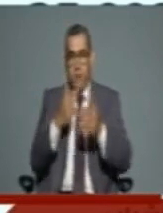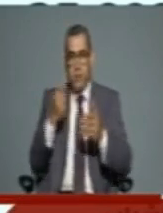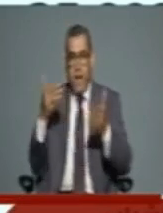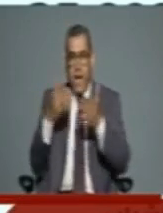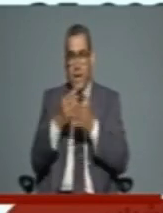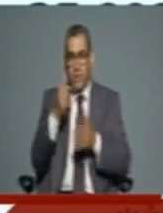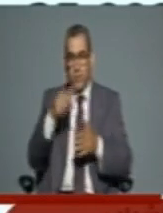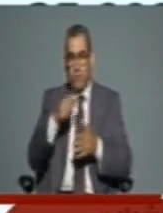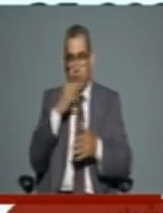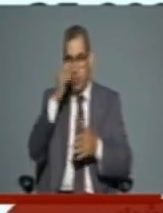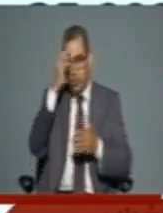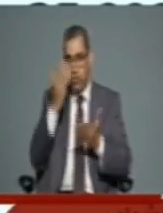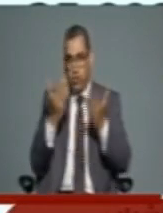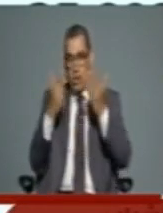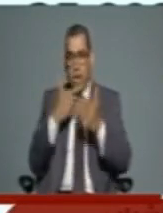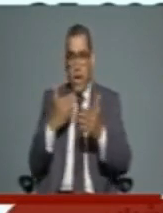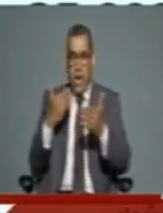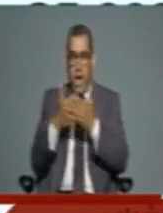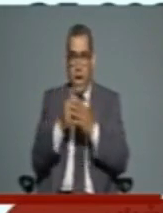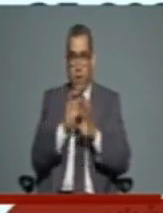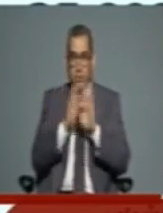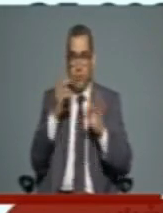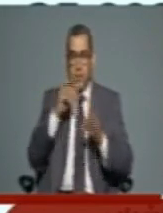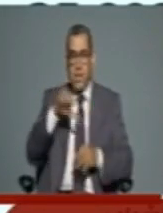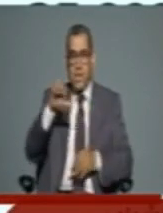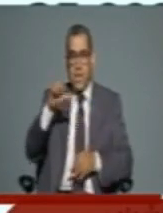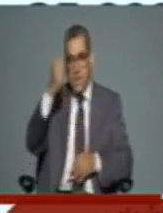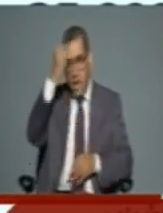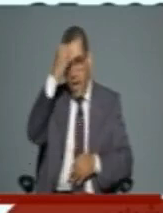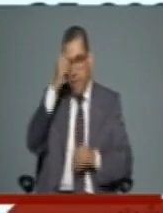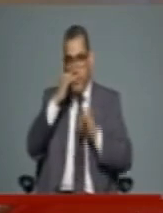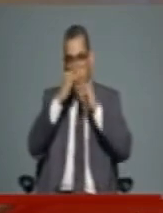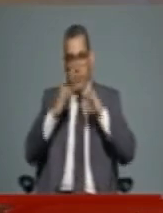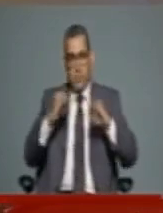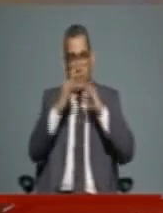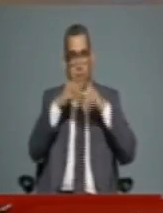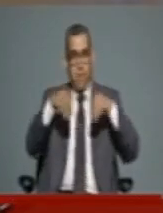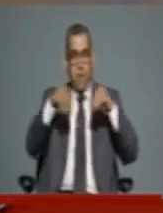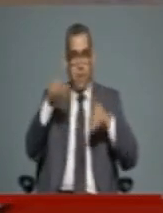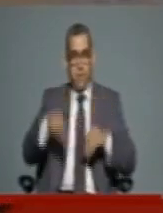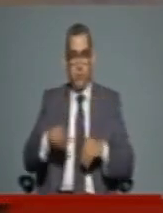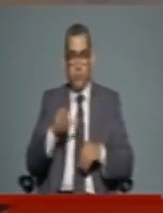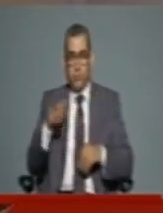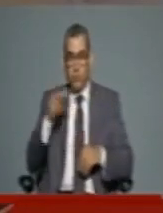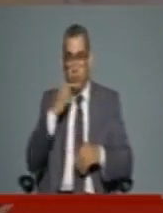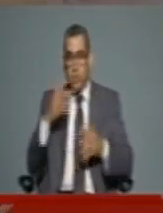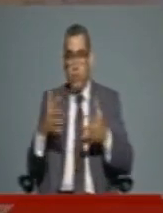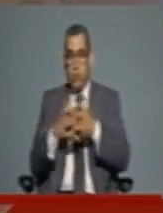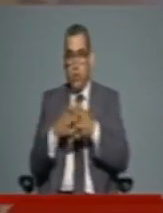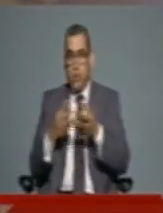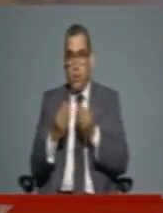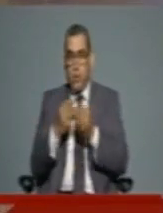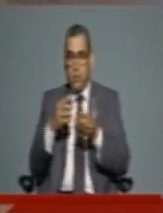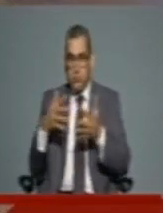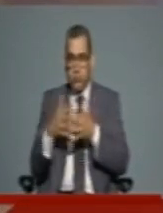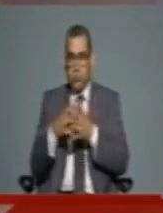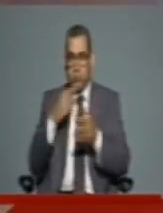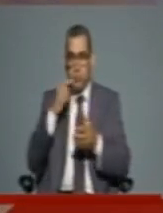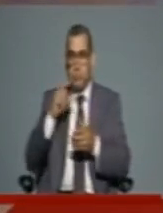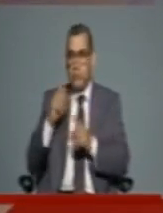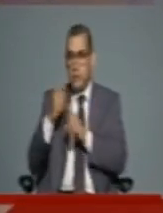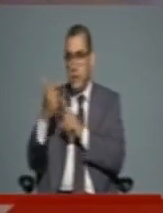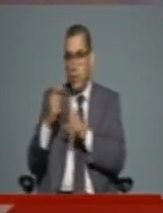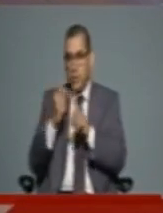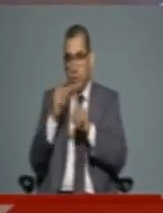الله قد نصل ل 9,000 منفذ. ده بمشاركه كنوع من الفرانشايزنج او نوع من